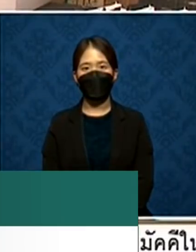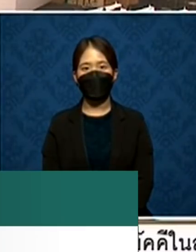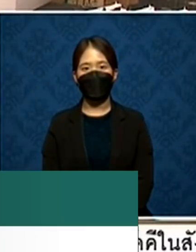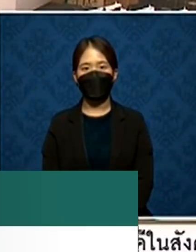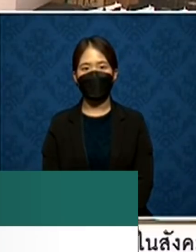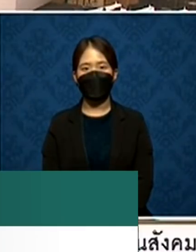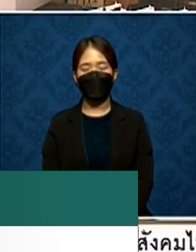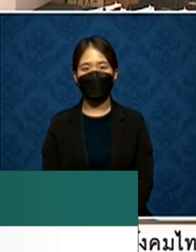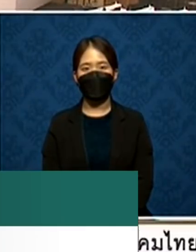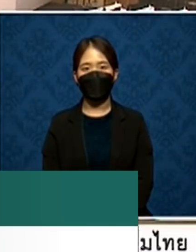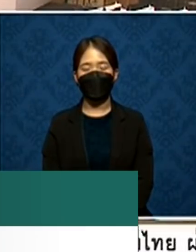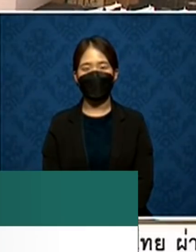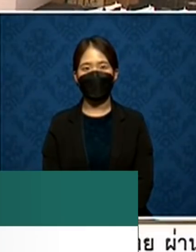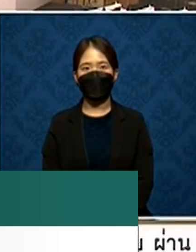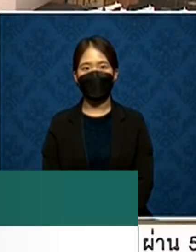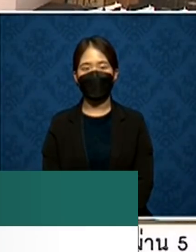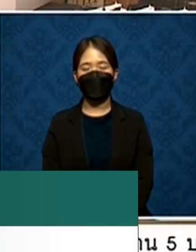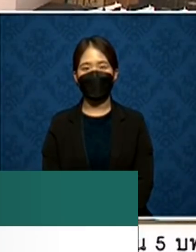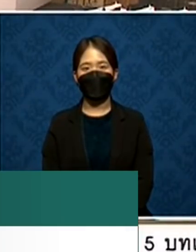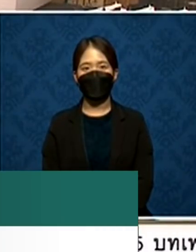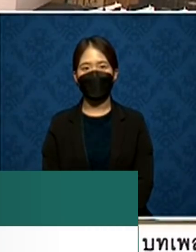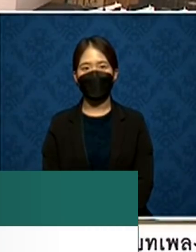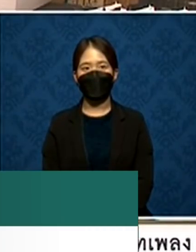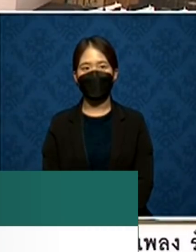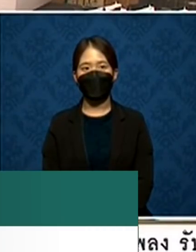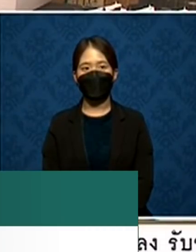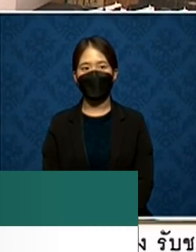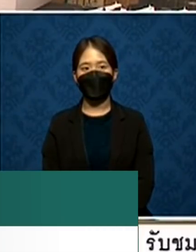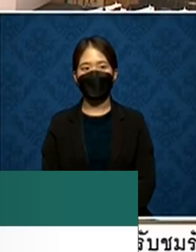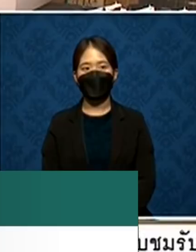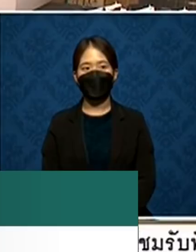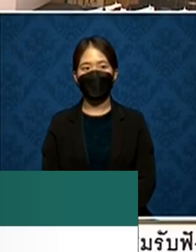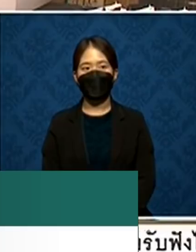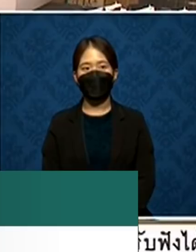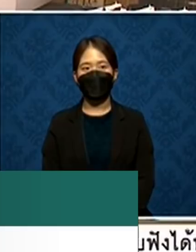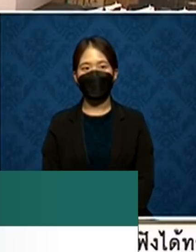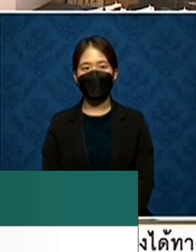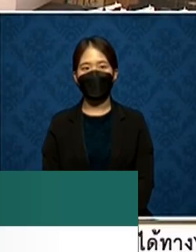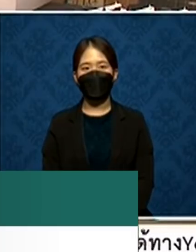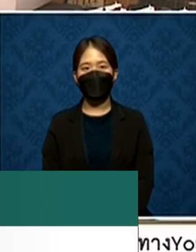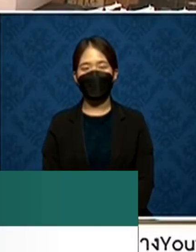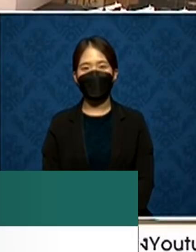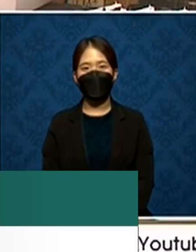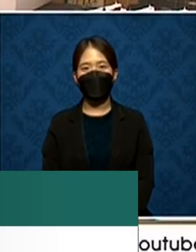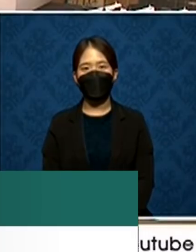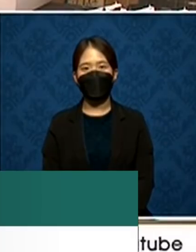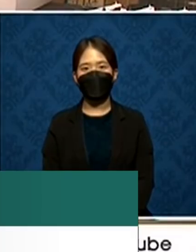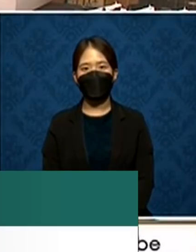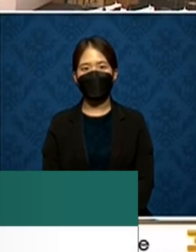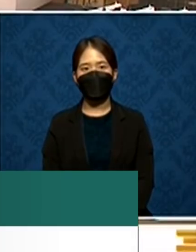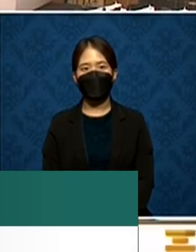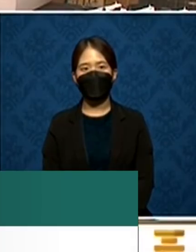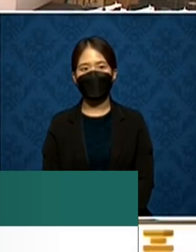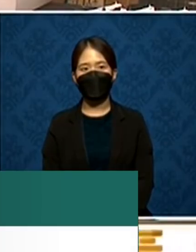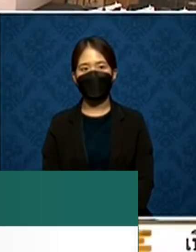แล้วเหลืออีกสักหนึ่งก็กำเนิดสนอย่างนี้ก็ไม่เป็นไรครับไม่เสียหายแต่ก็มันควรจะล่มแต่ว่ากรณีของ